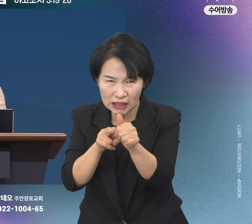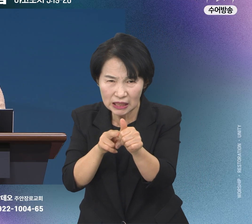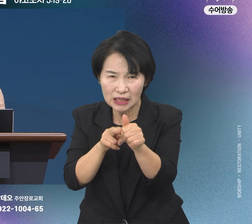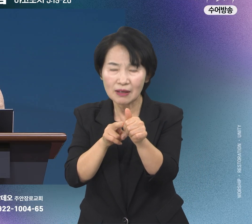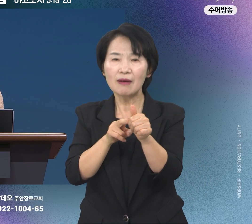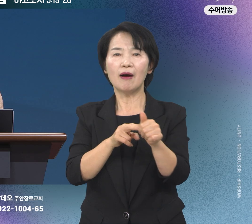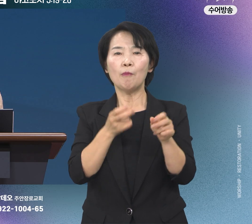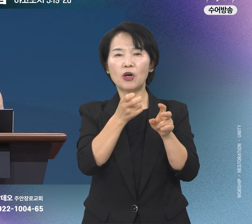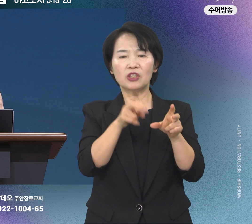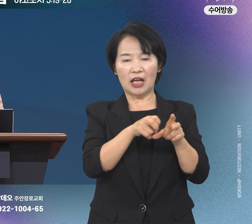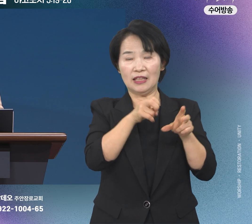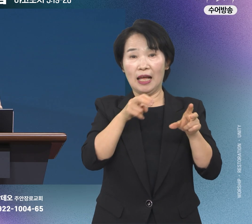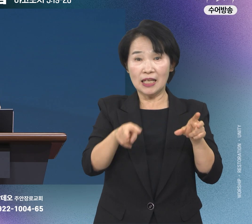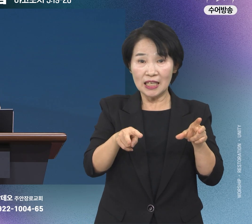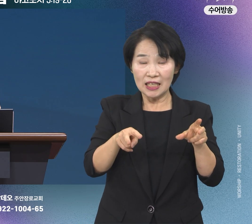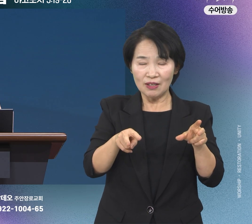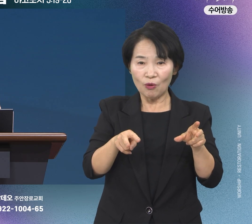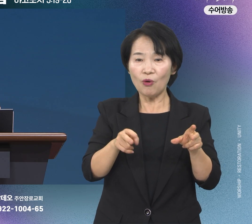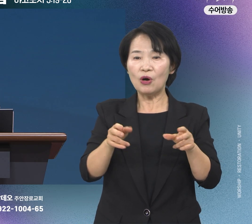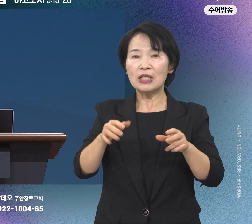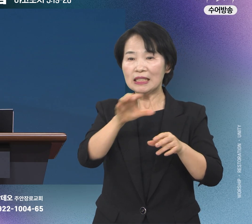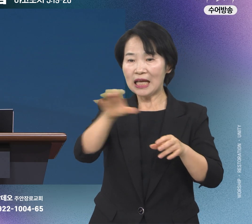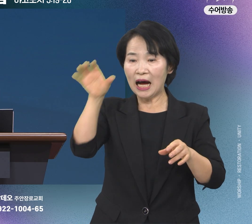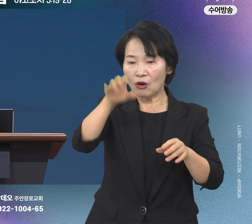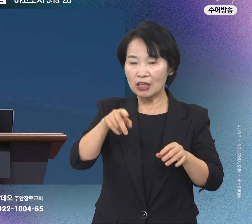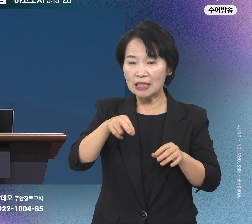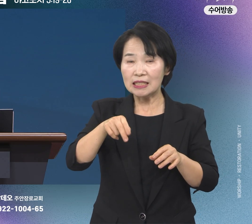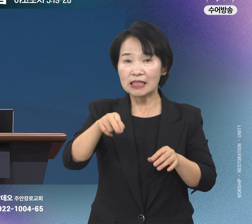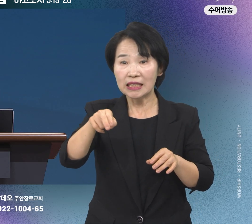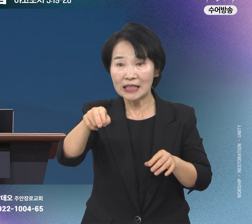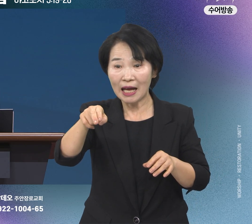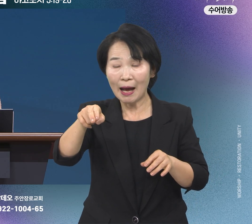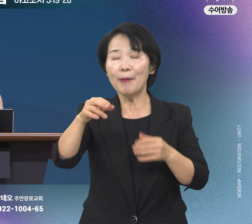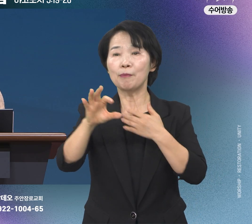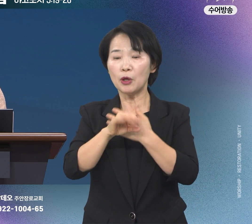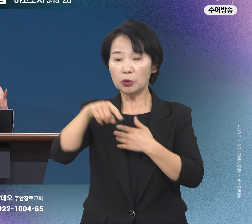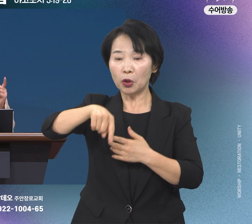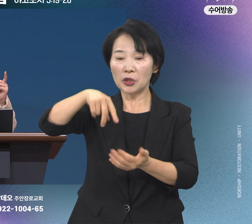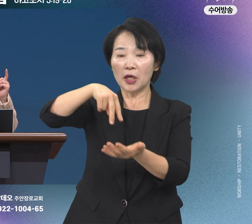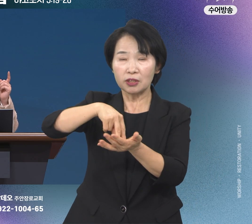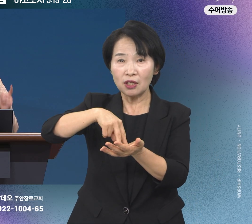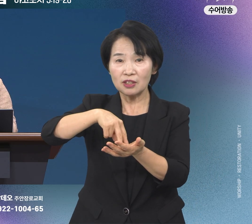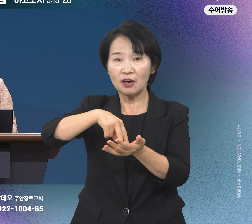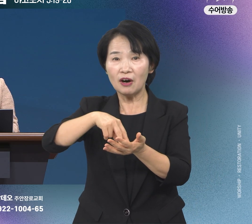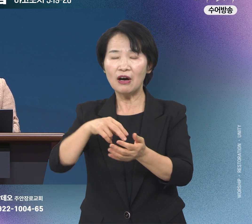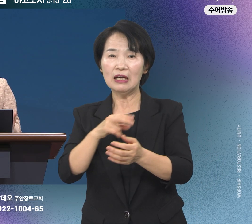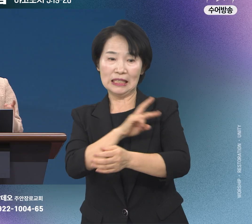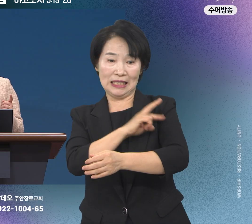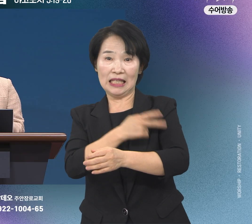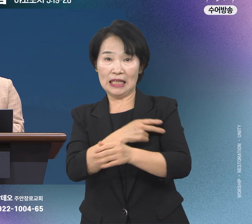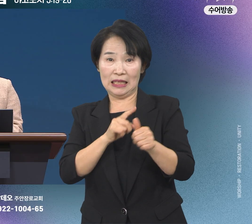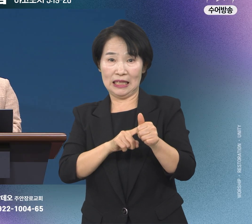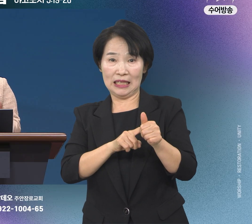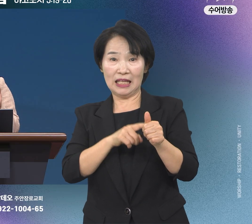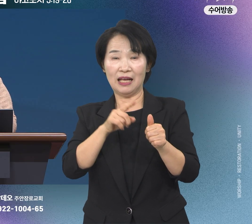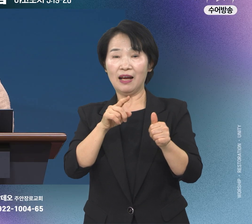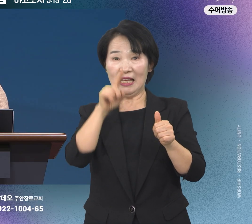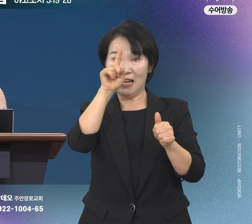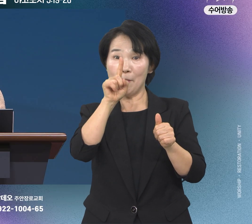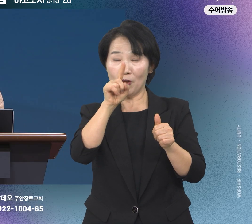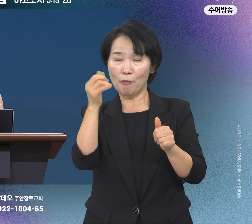번의 버스를 타고 내려와서 사거리를 지날 때 체크할 신천지 A를 배치합니다. 이 신천지 A가 본 대로 버스를